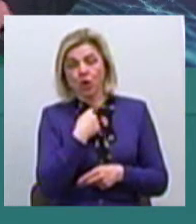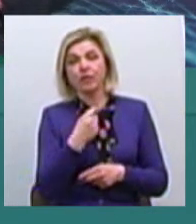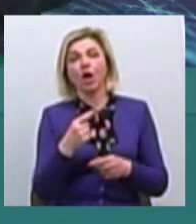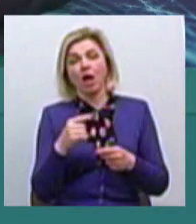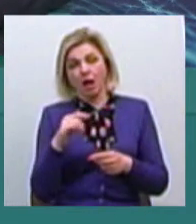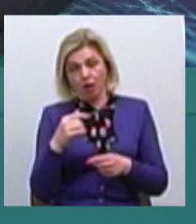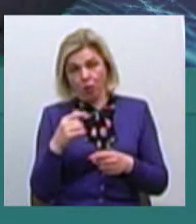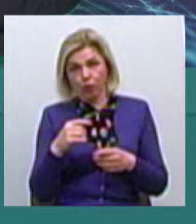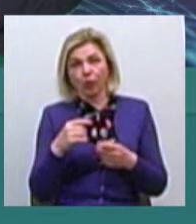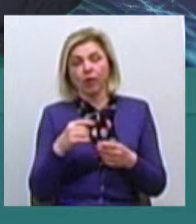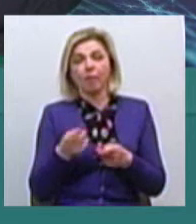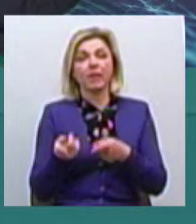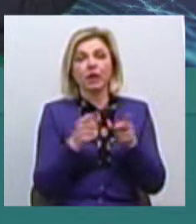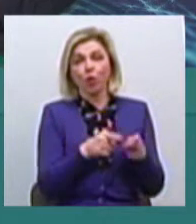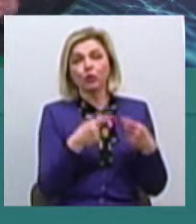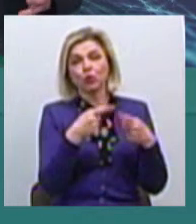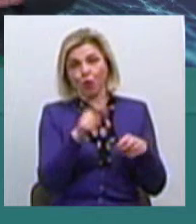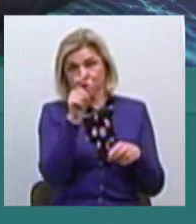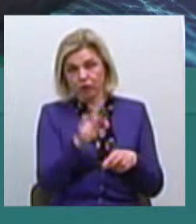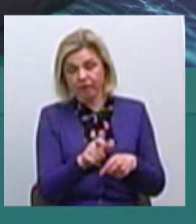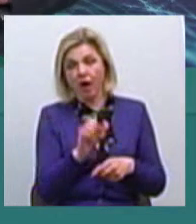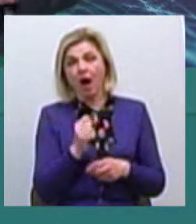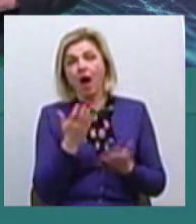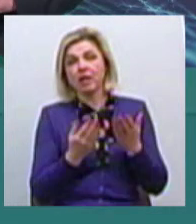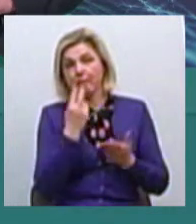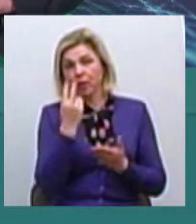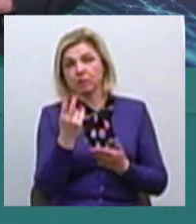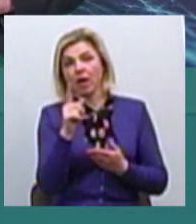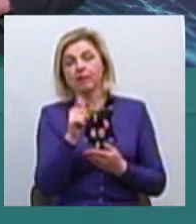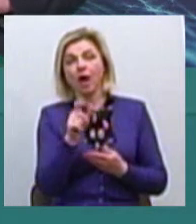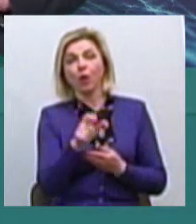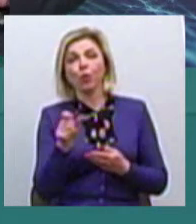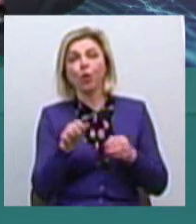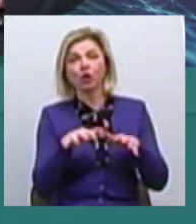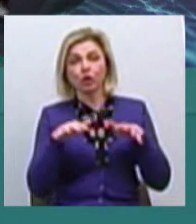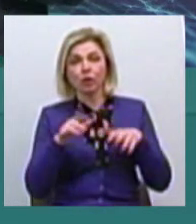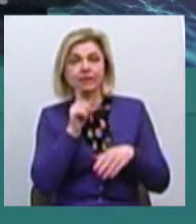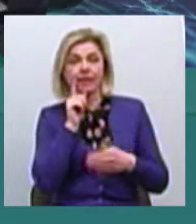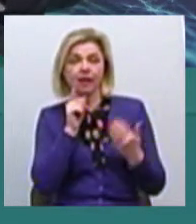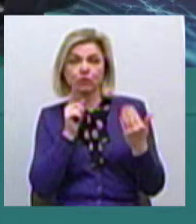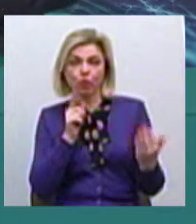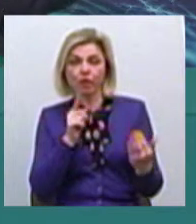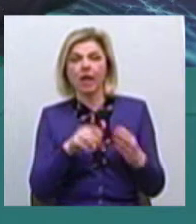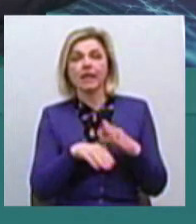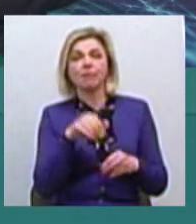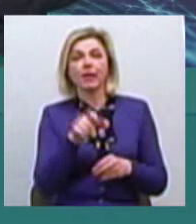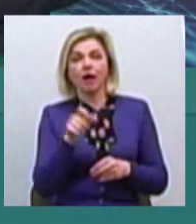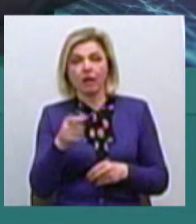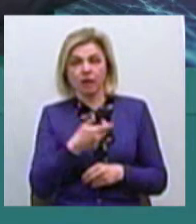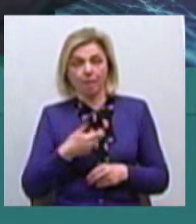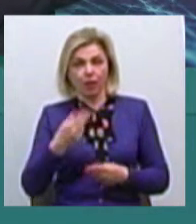С другой стороны, мы, если посмотрим на аудиторию Зеленского, то есть избирателей, мы